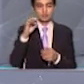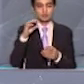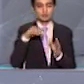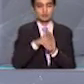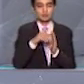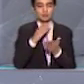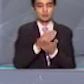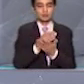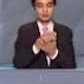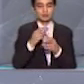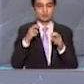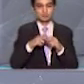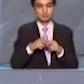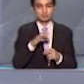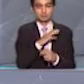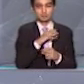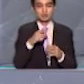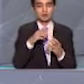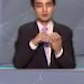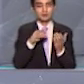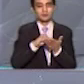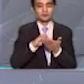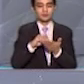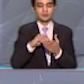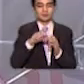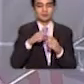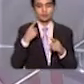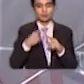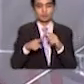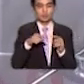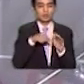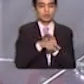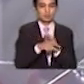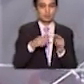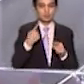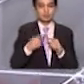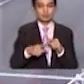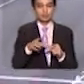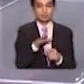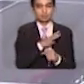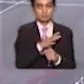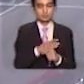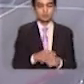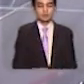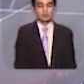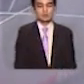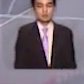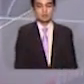техникалық регламенттерге сай келмеген. Яғни, құрамы мен сыртындағы жазуы бір-біріне сәйкес болмай шыққан.